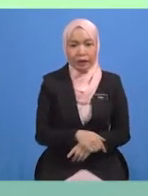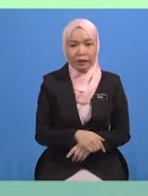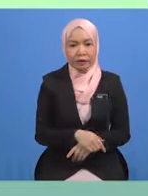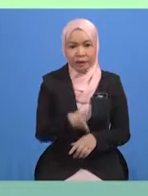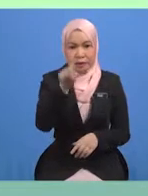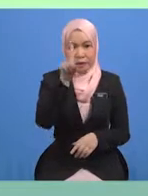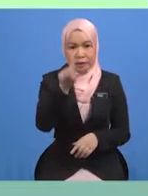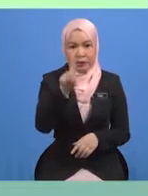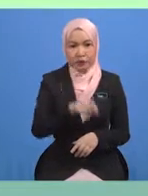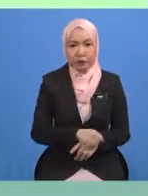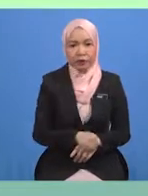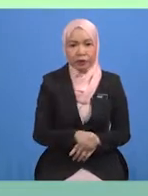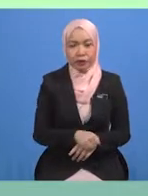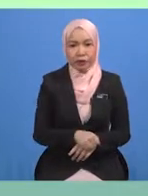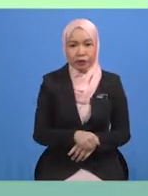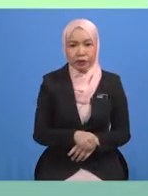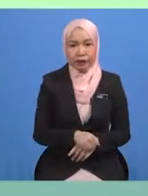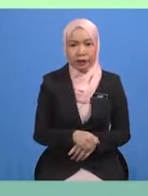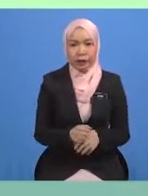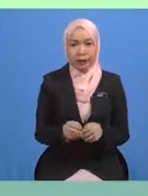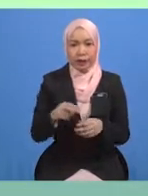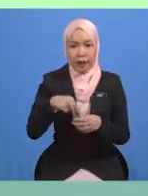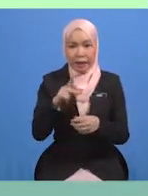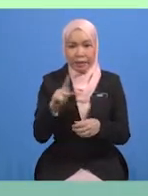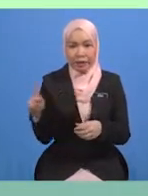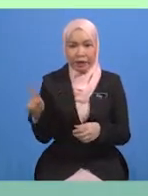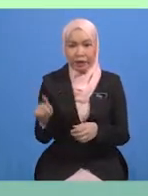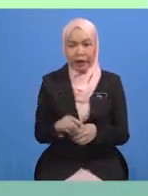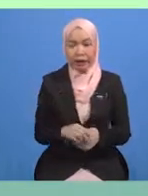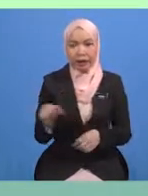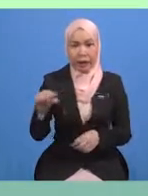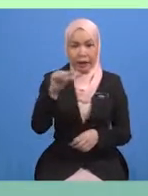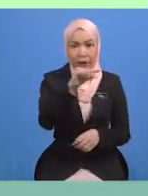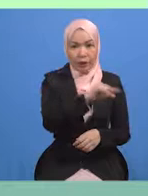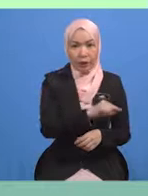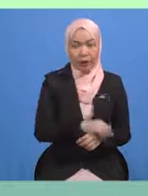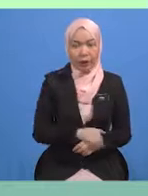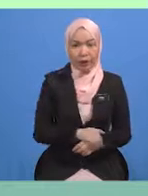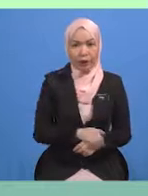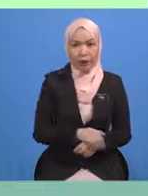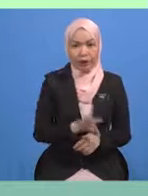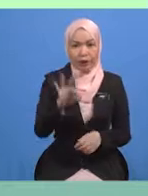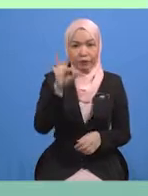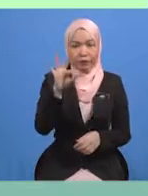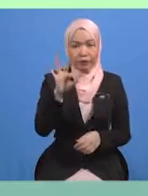Satu sumber menghasilkan gelombang bunyi berfrekuensi